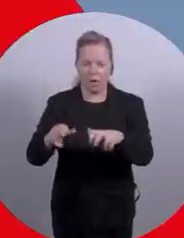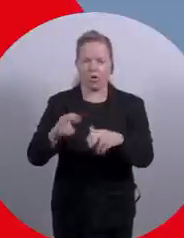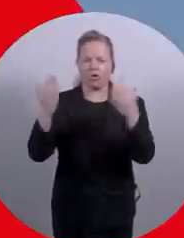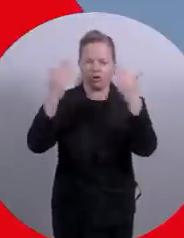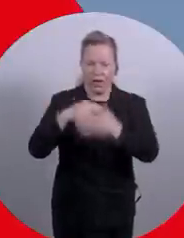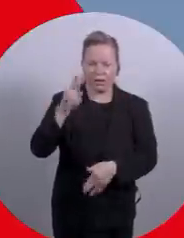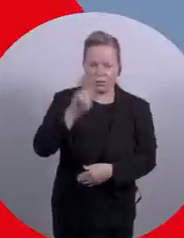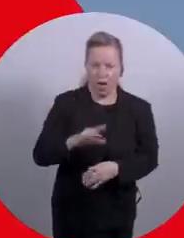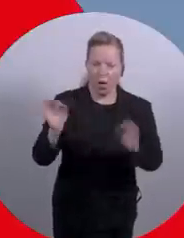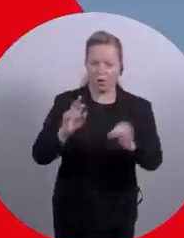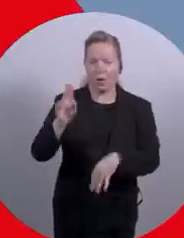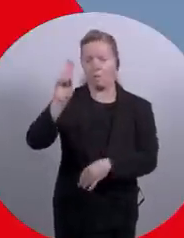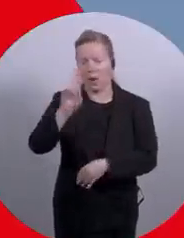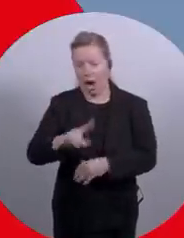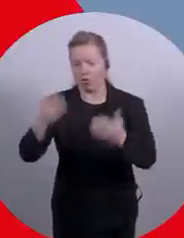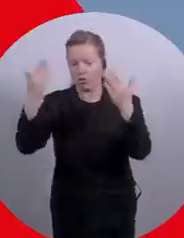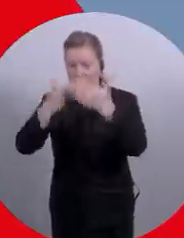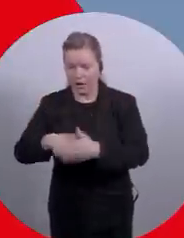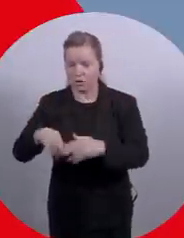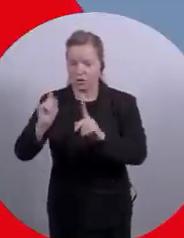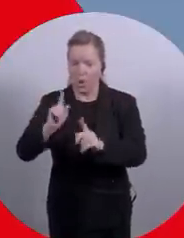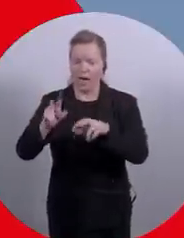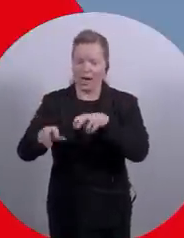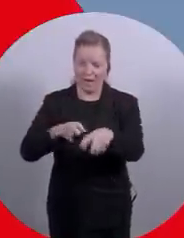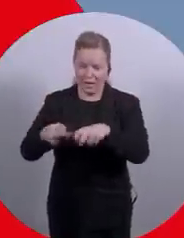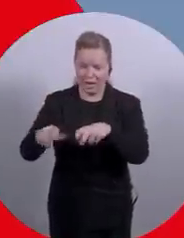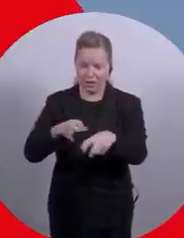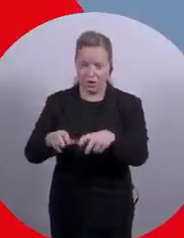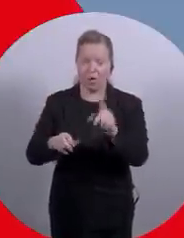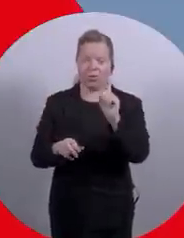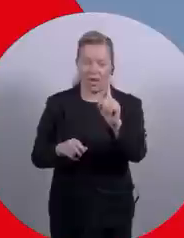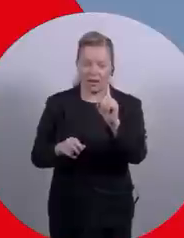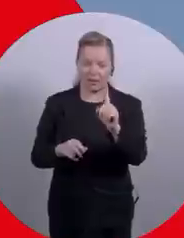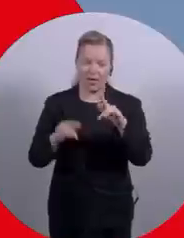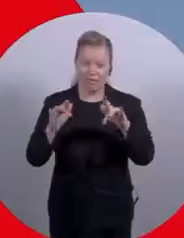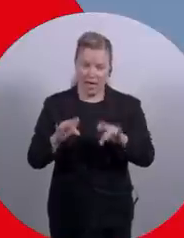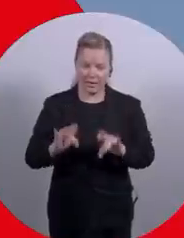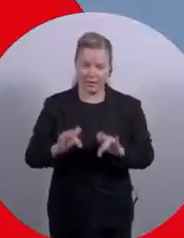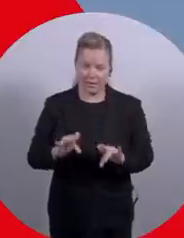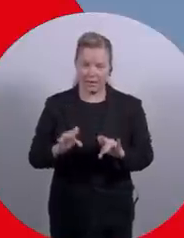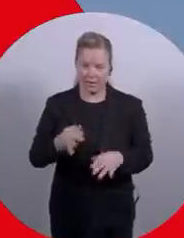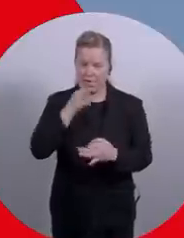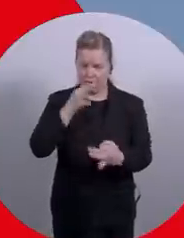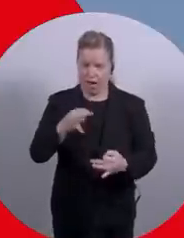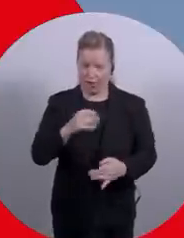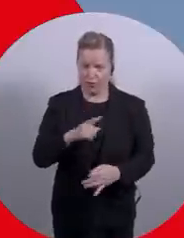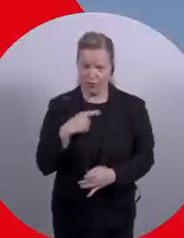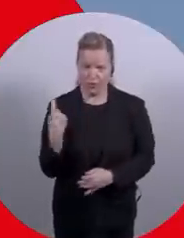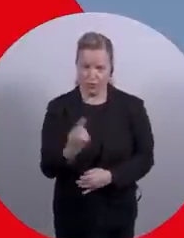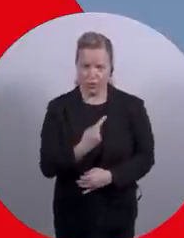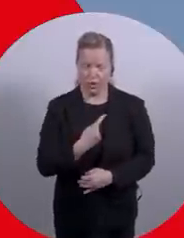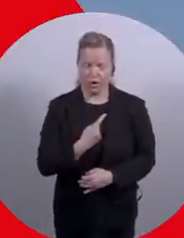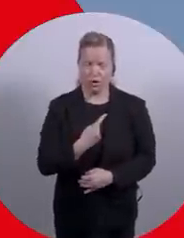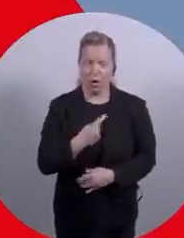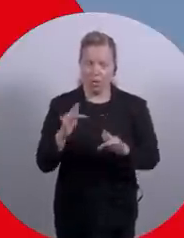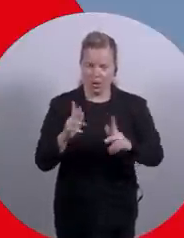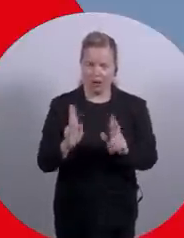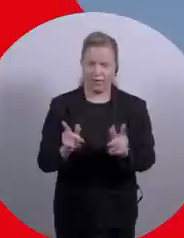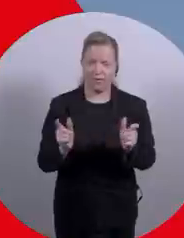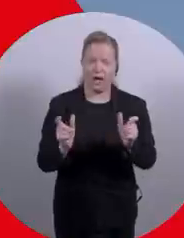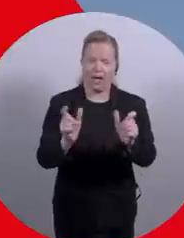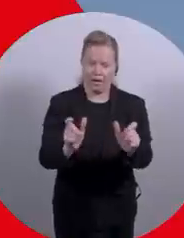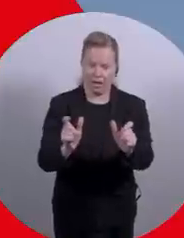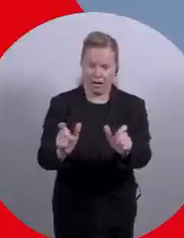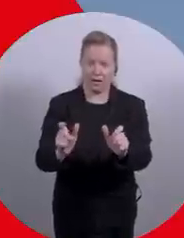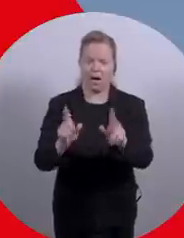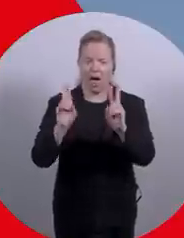so schlimmer blau schwarz regiert werden und es ist eine existenzielle Frage für uns ob wir das verhindern ob wir